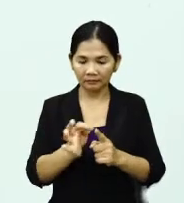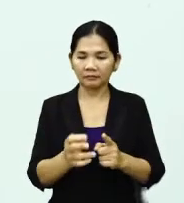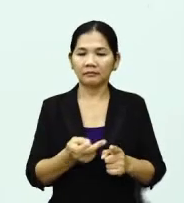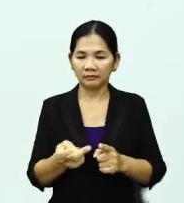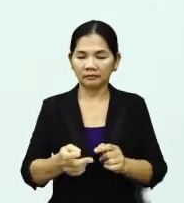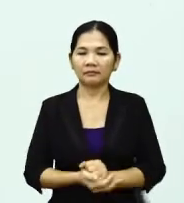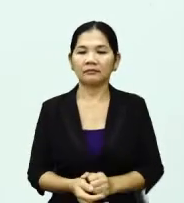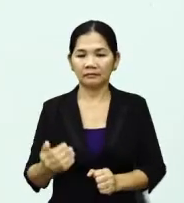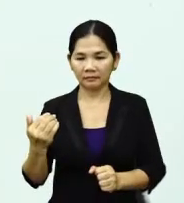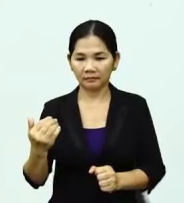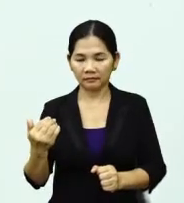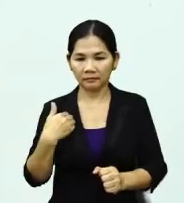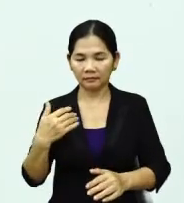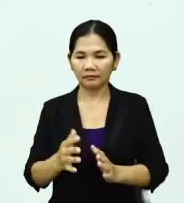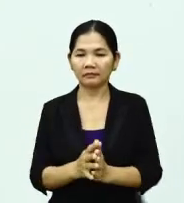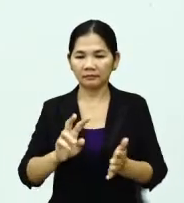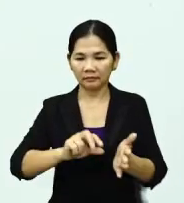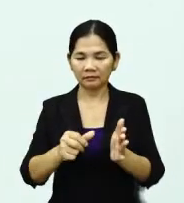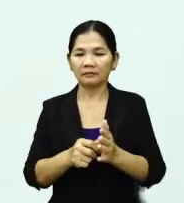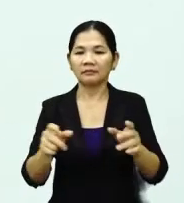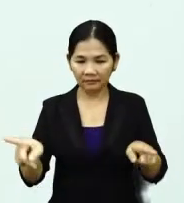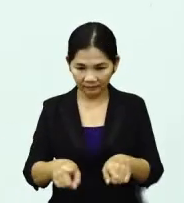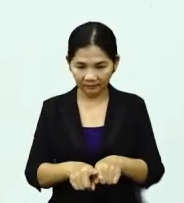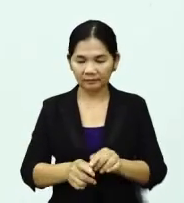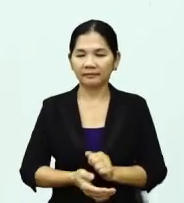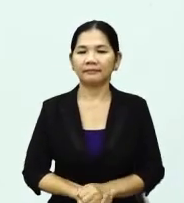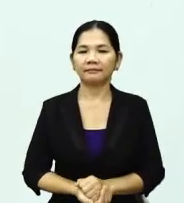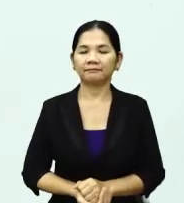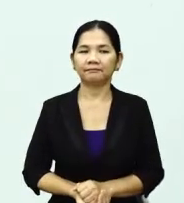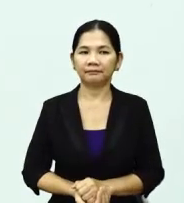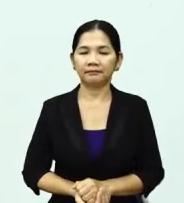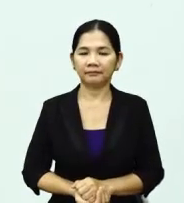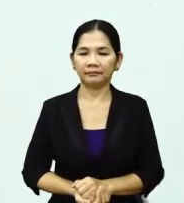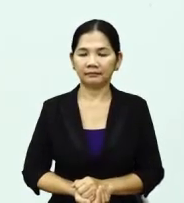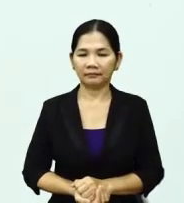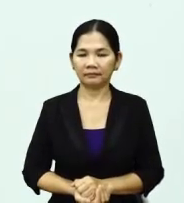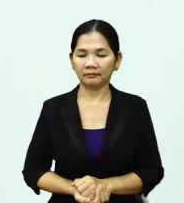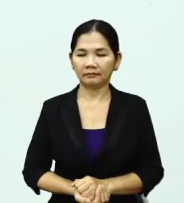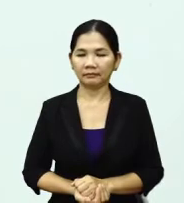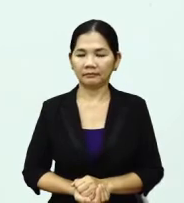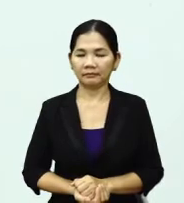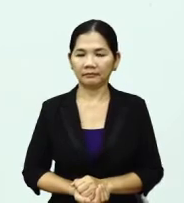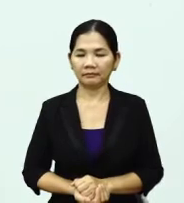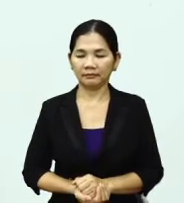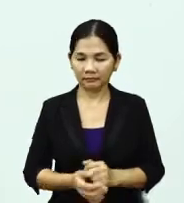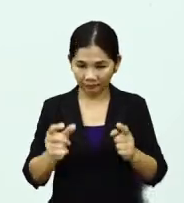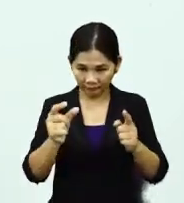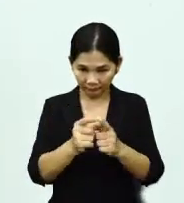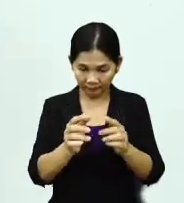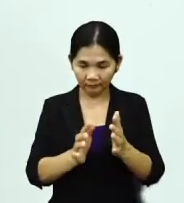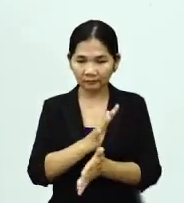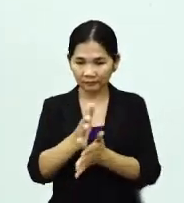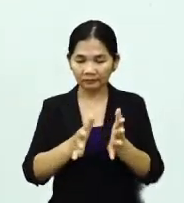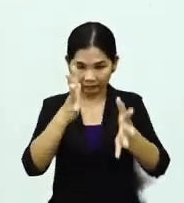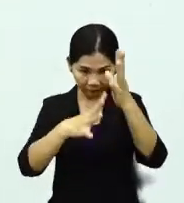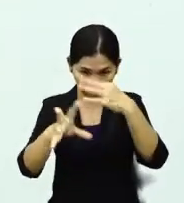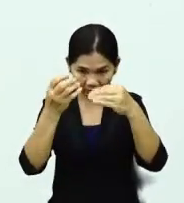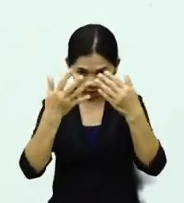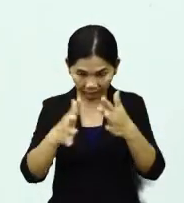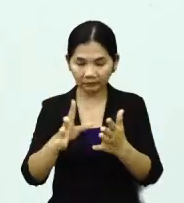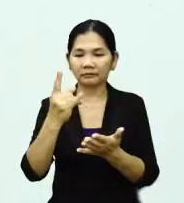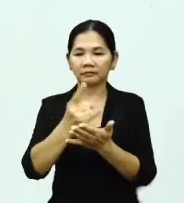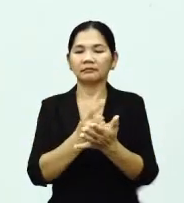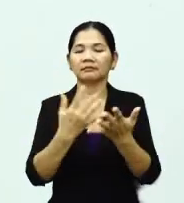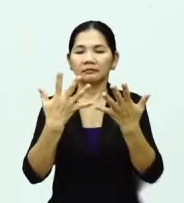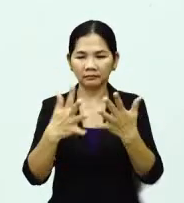phía chà đại miền này đối đôi khnìa chà miền này đôi khnìa chắc phía ní dương bàn riêng này hả bọt mày riêng dương